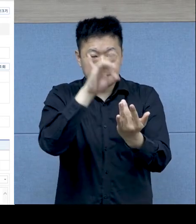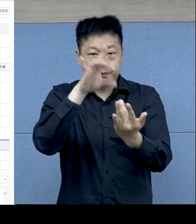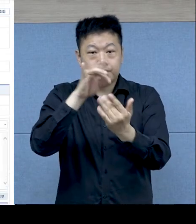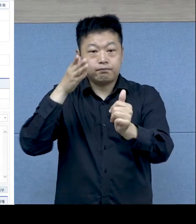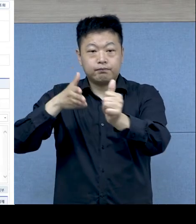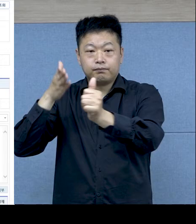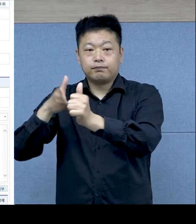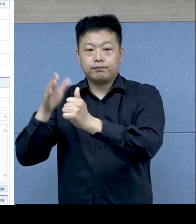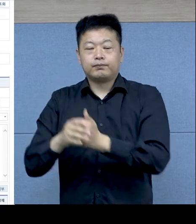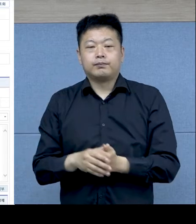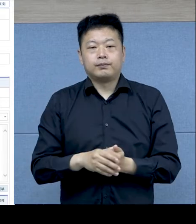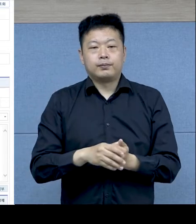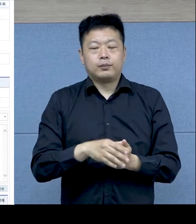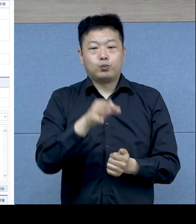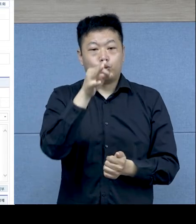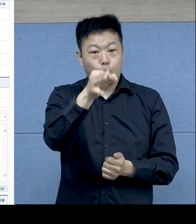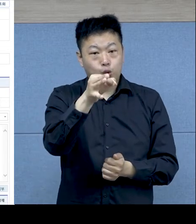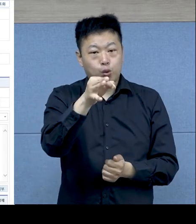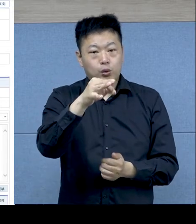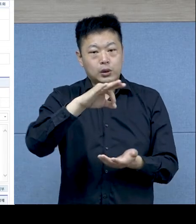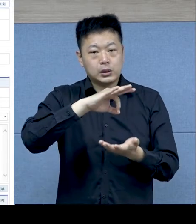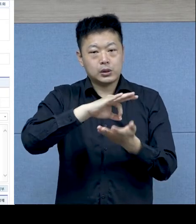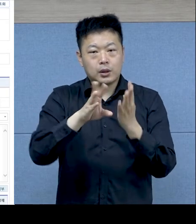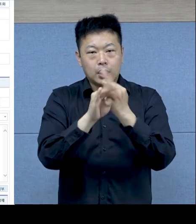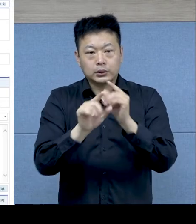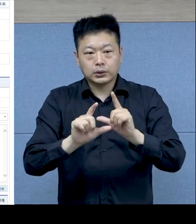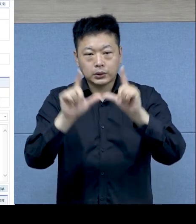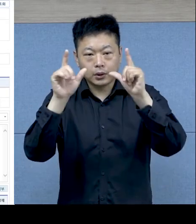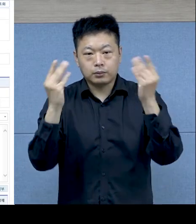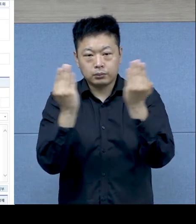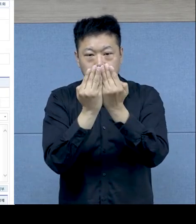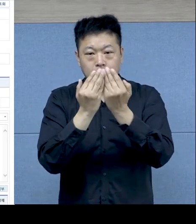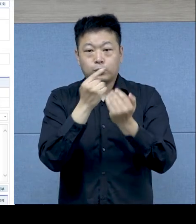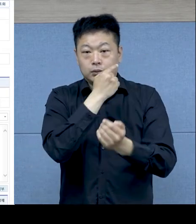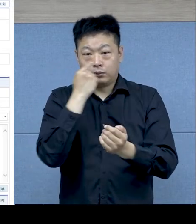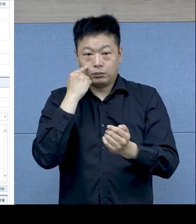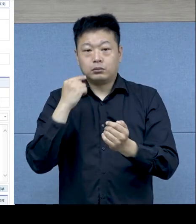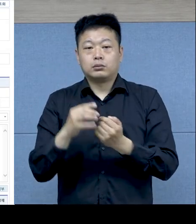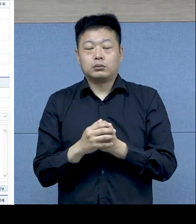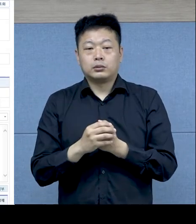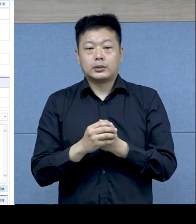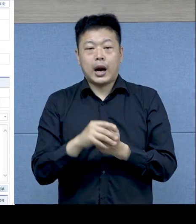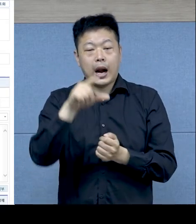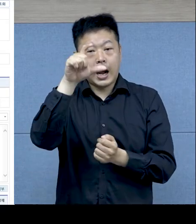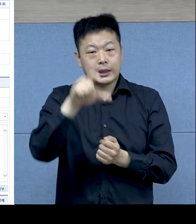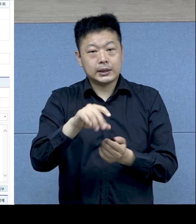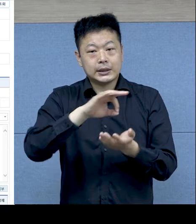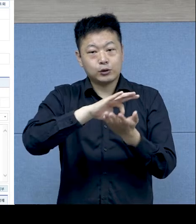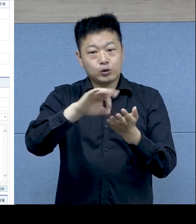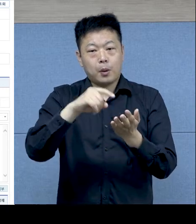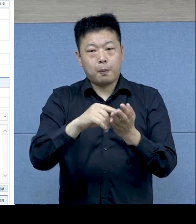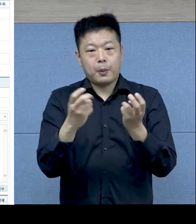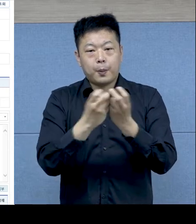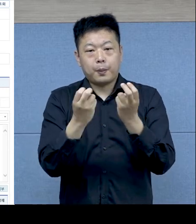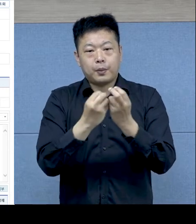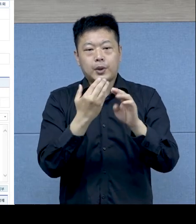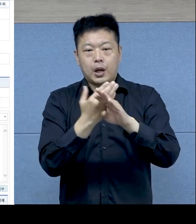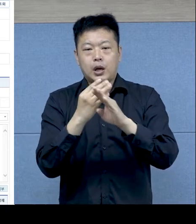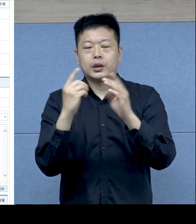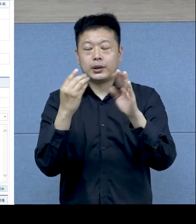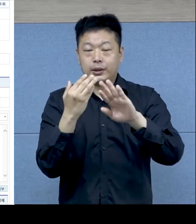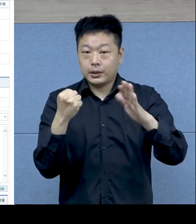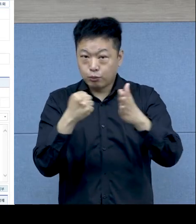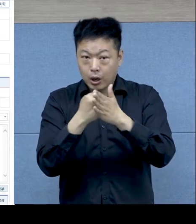선택을 해주시면 금액이 바로 뜨고 이체 일자가 바로 뜨고요. 이제 나머지는 카드 지출결의서 작성법과는 달리 다